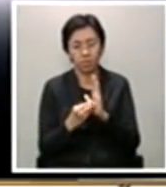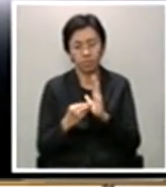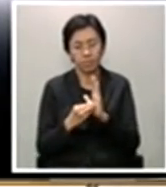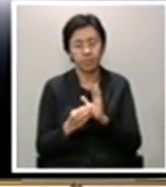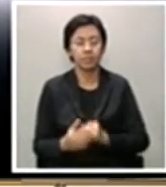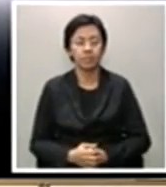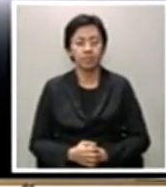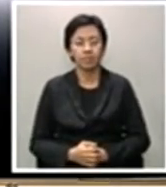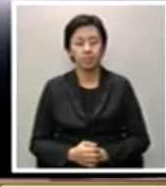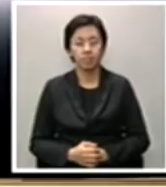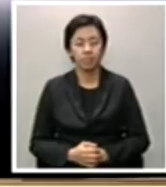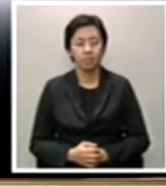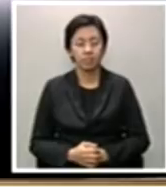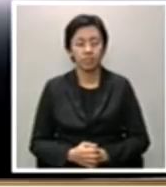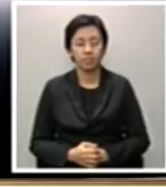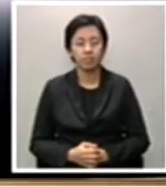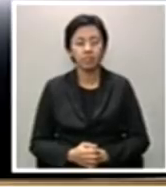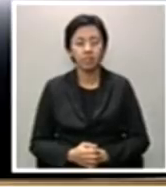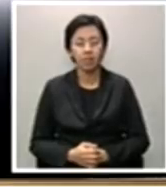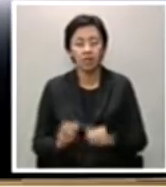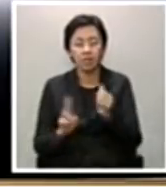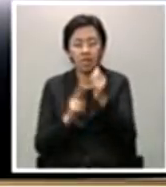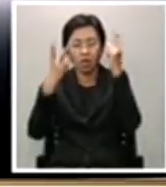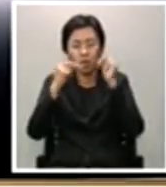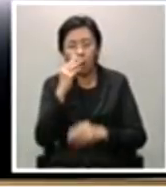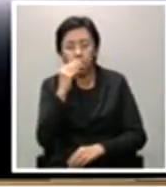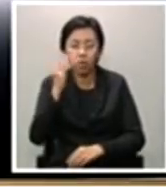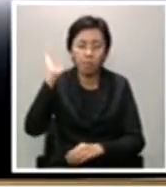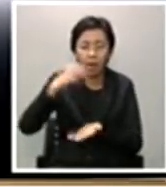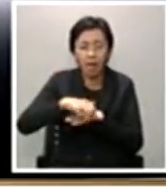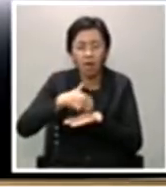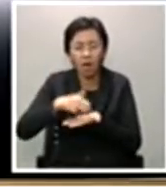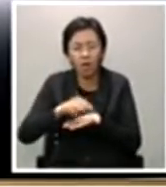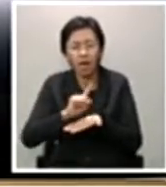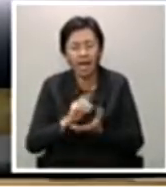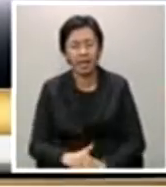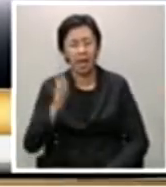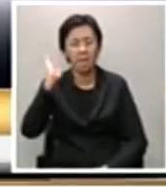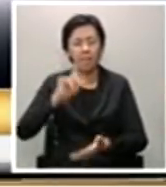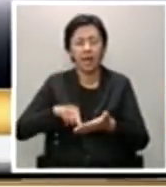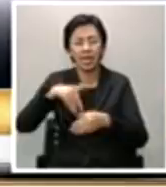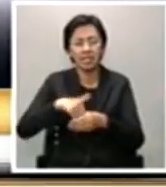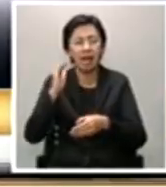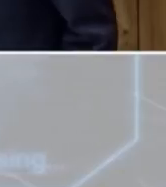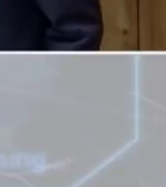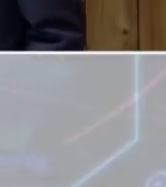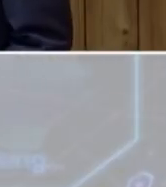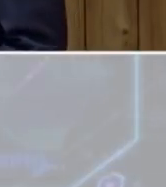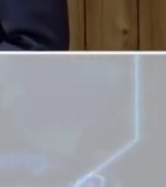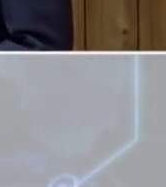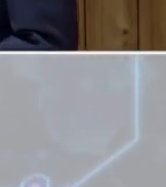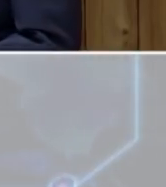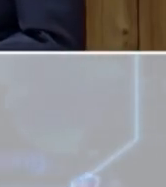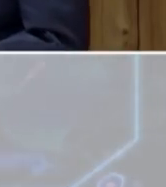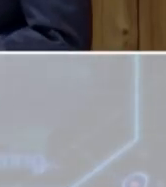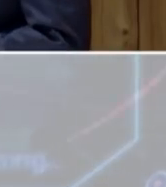ครคือที่ท่านรองนายกได้พูดเนี่ยนะมันไว้สำหรับหาเสียงสมัยหน้าน่าจะเหมาะและ